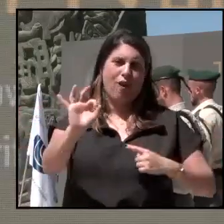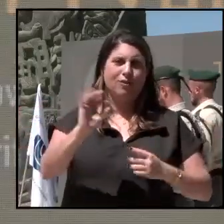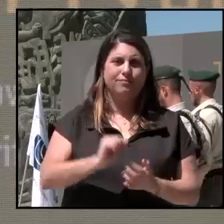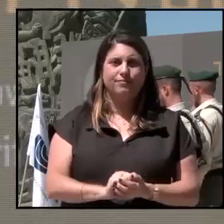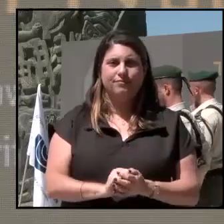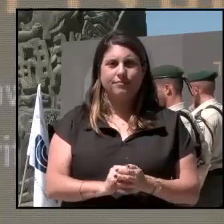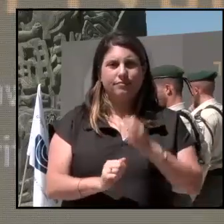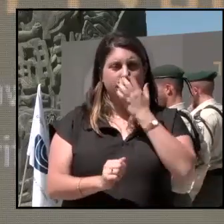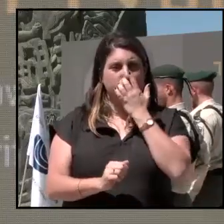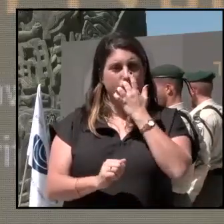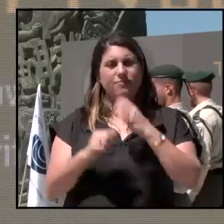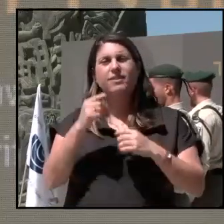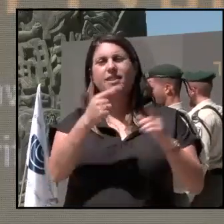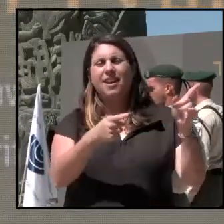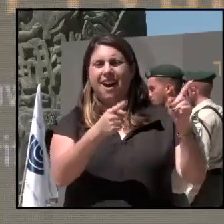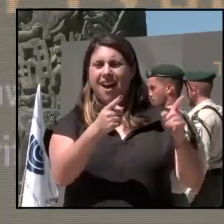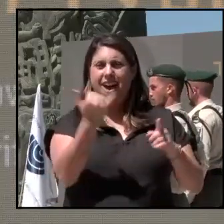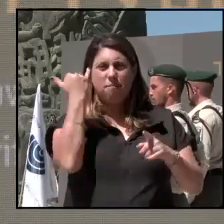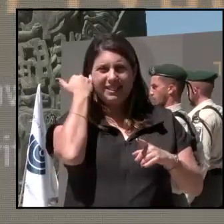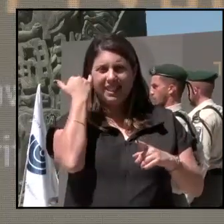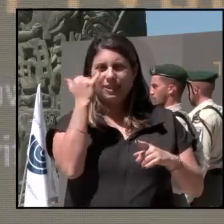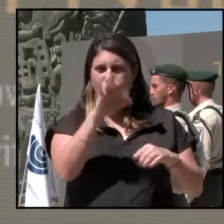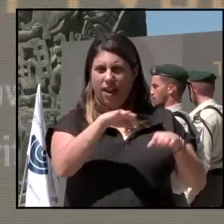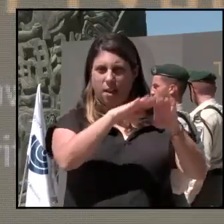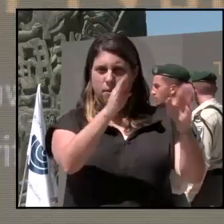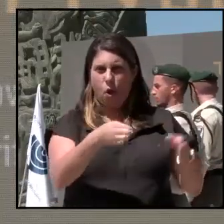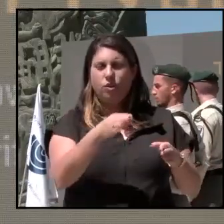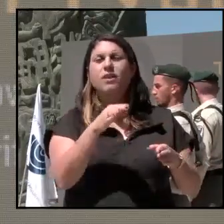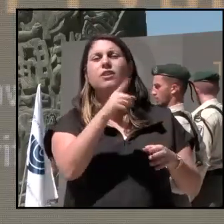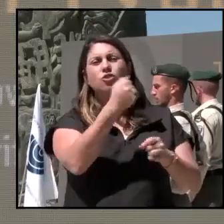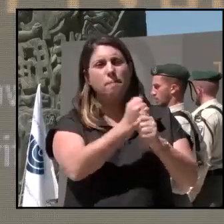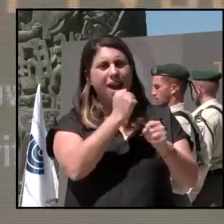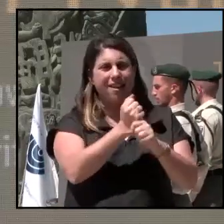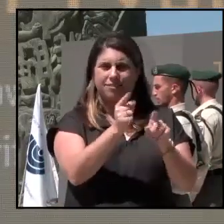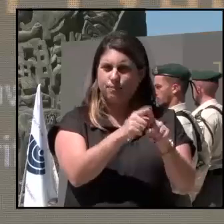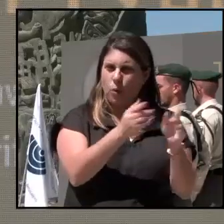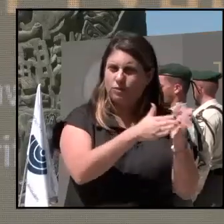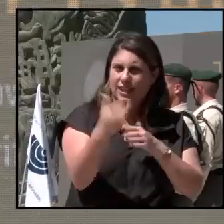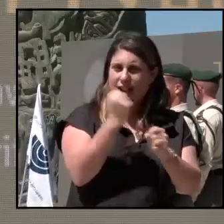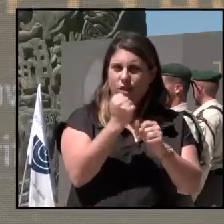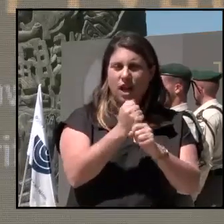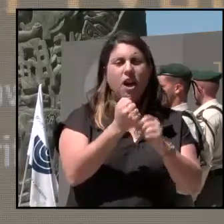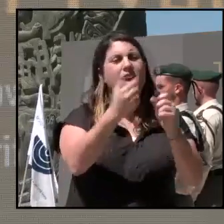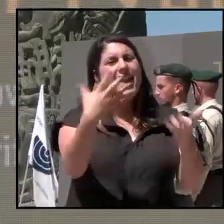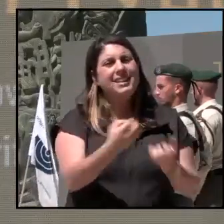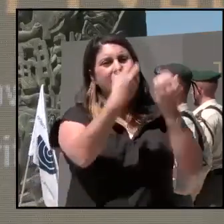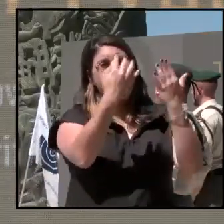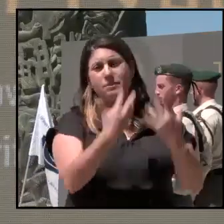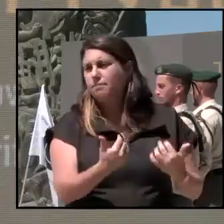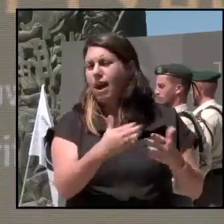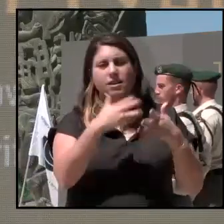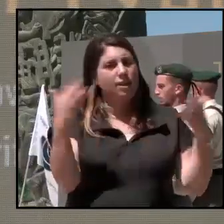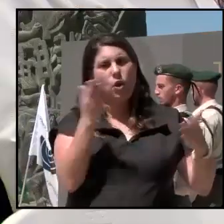בתור שרייבדינסט, מזכיר הבלוק בבונה, שלמעשה פעל כסדרן עבודה, הוא הציל מספר גדול של יהודים מכל